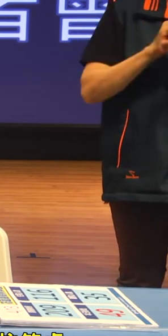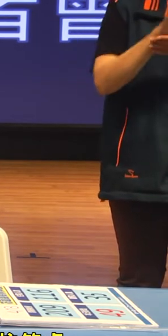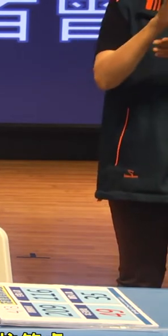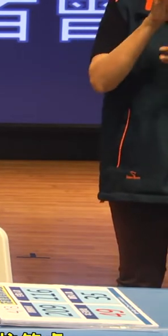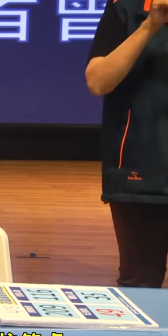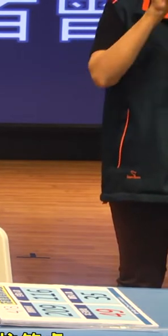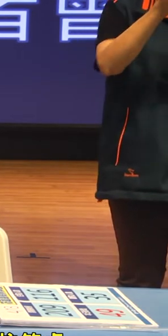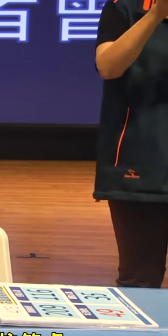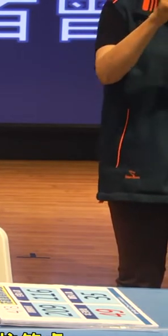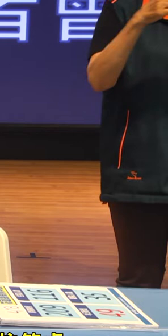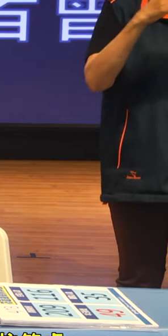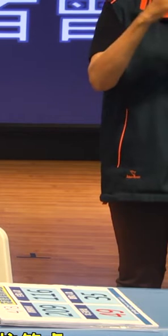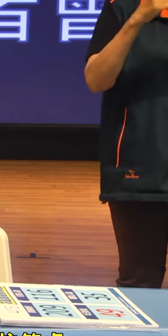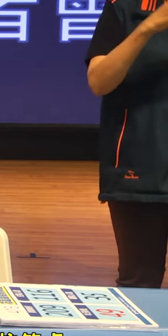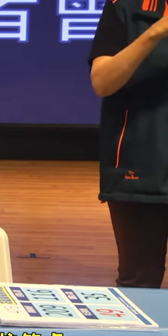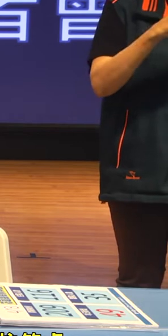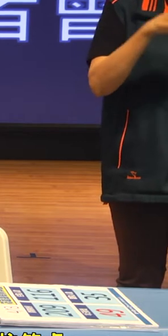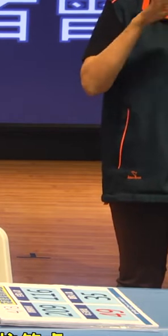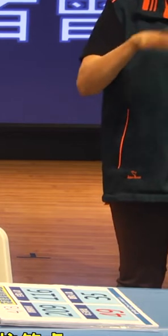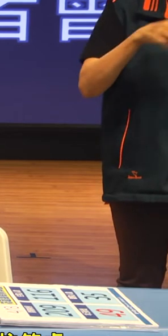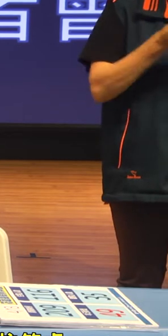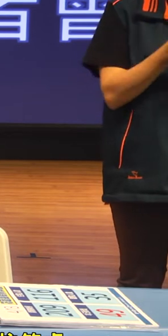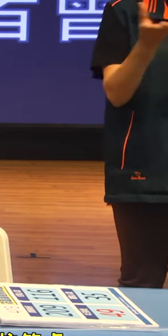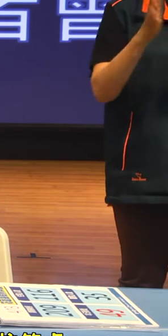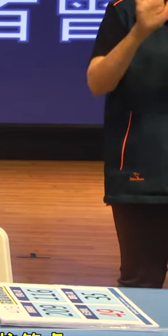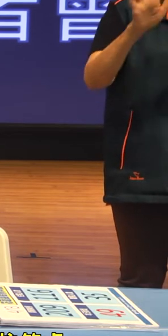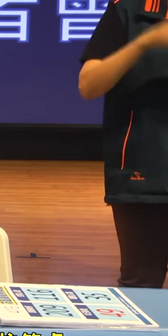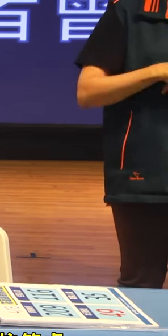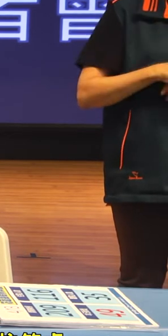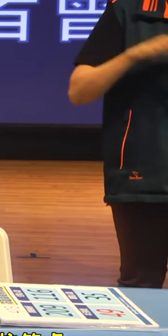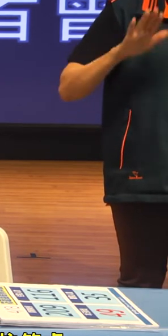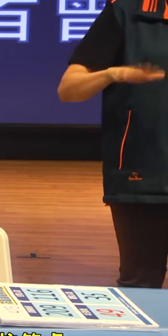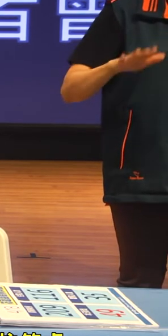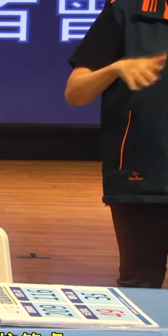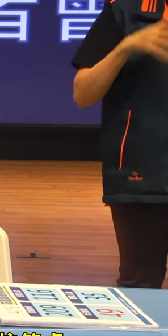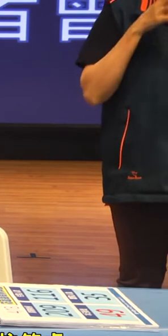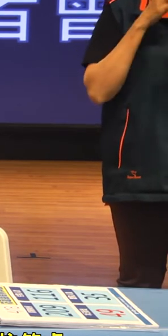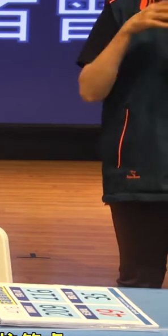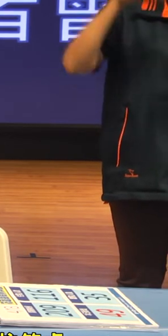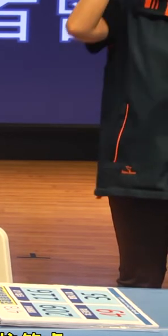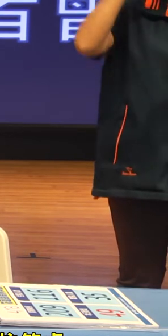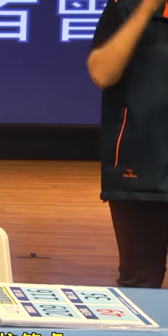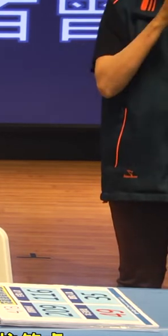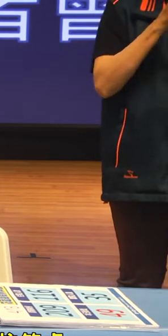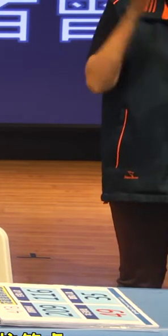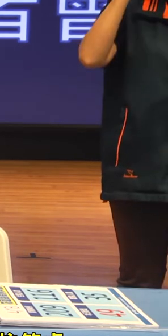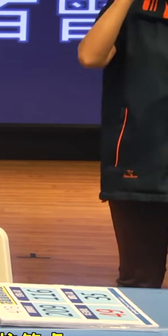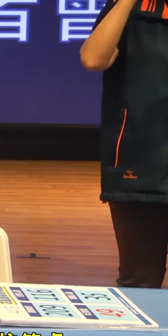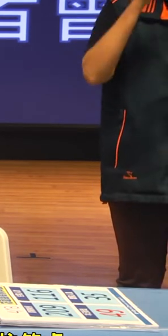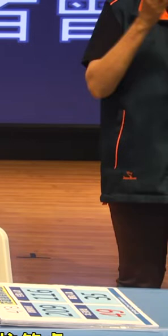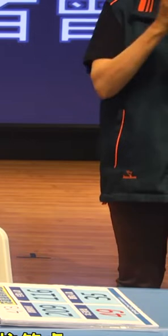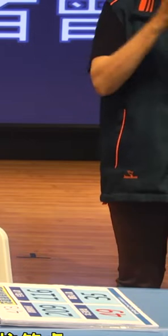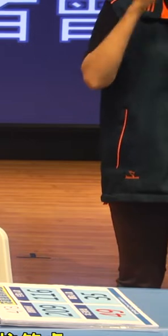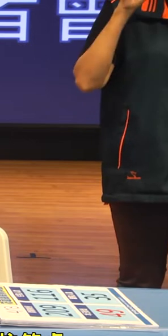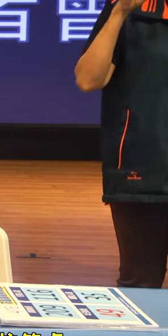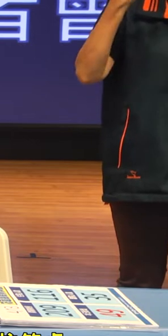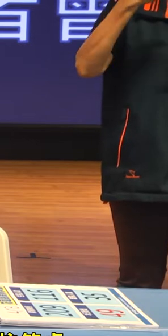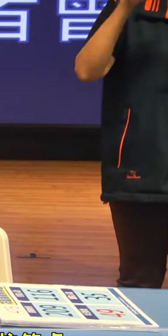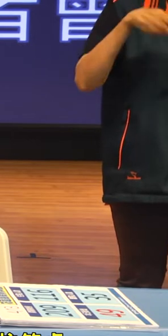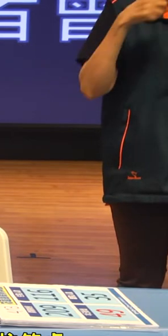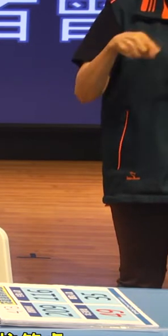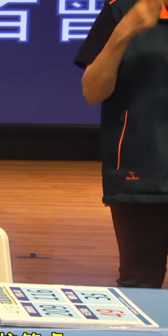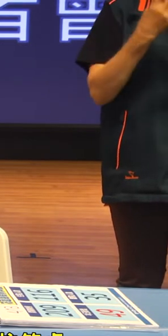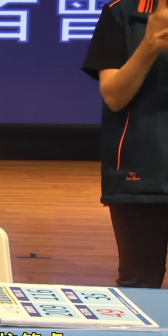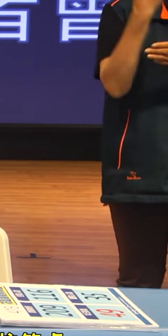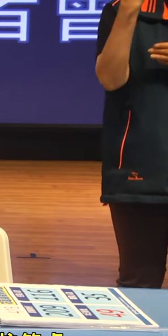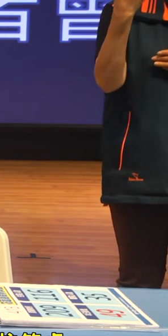案号的家属，另外再延伸出来。那另外现在在疫调中的还有7个人，有2位是在我